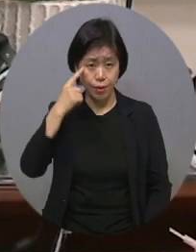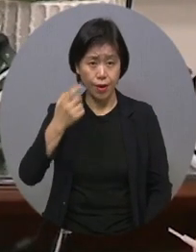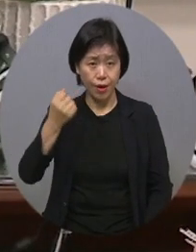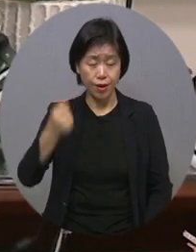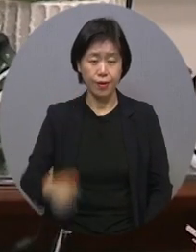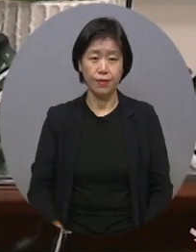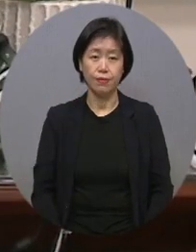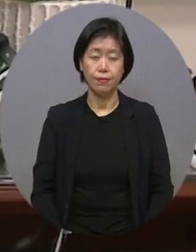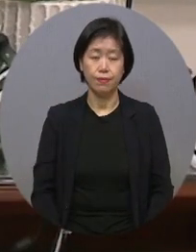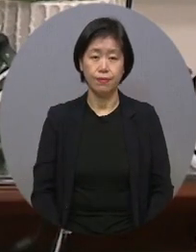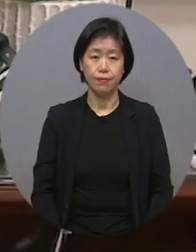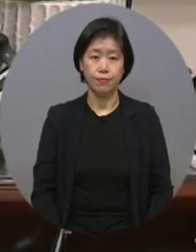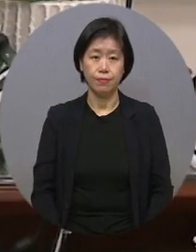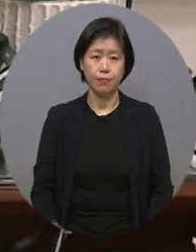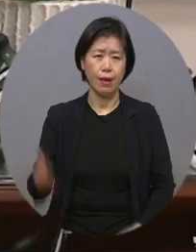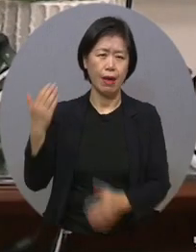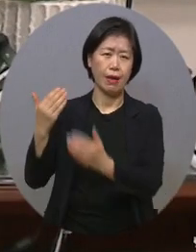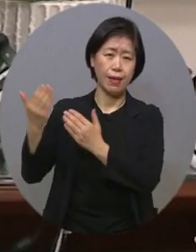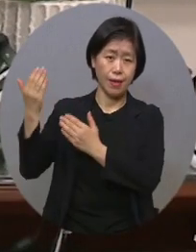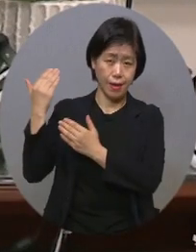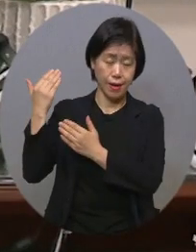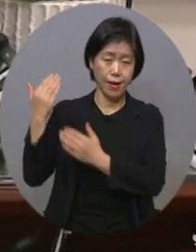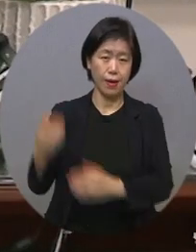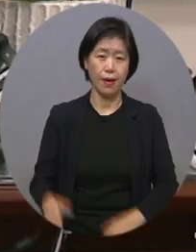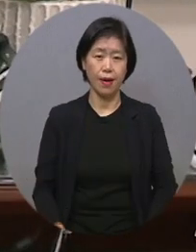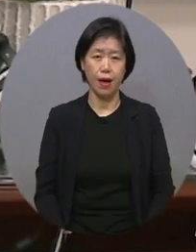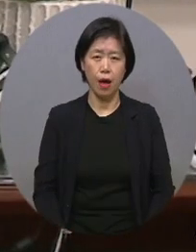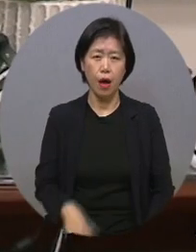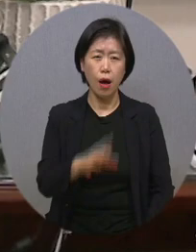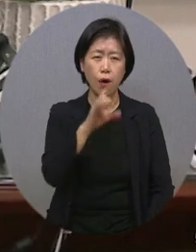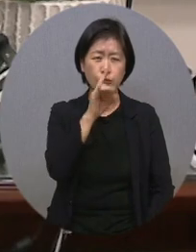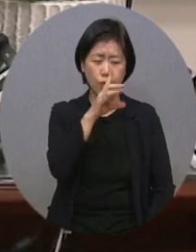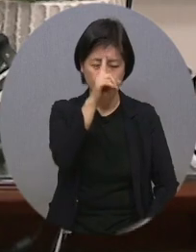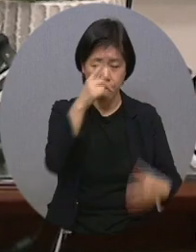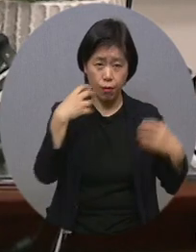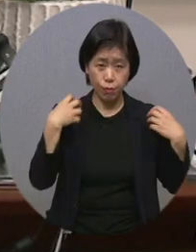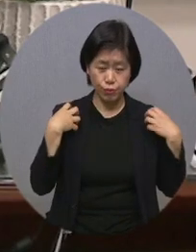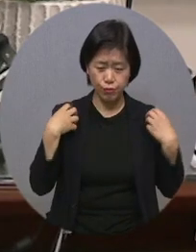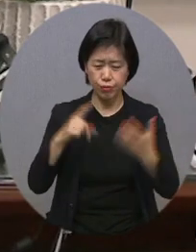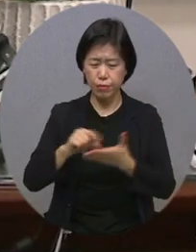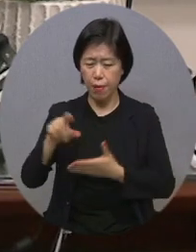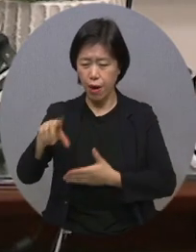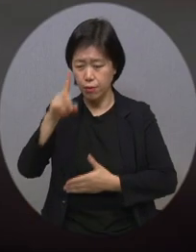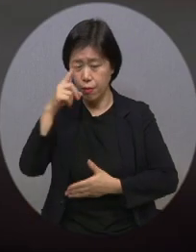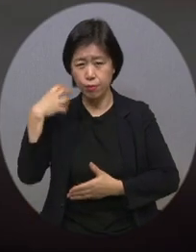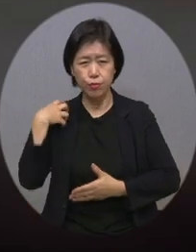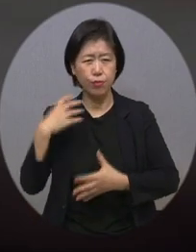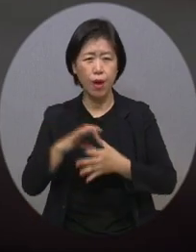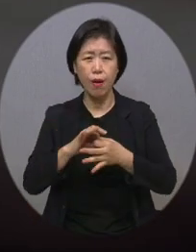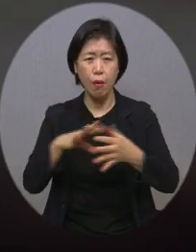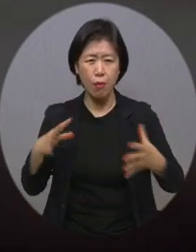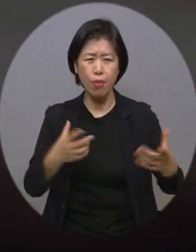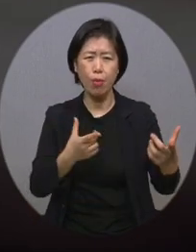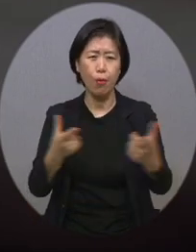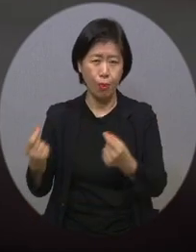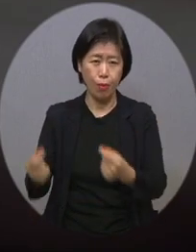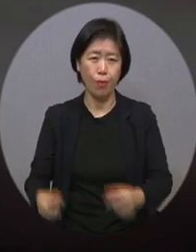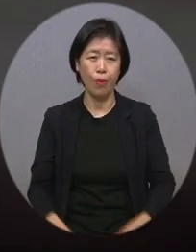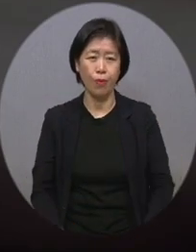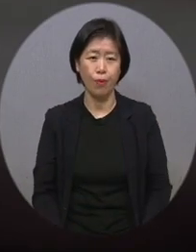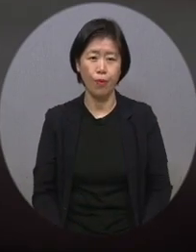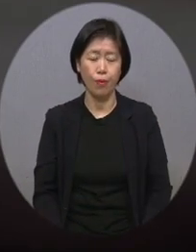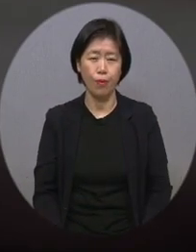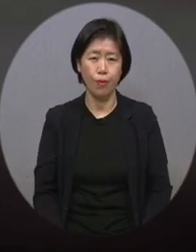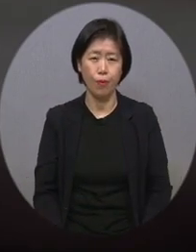사실 그동안에는 우리 중앙이건 지방이건 간에 어떻게 보면은 그런